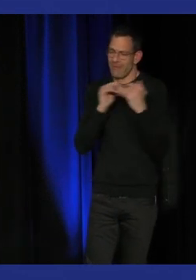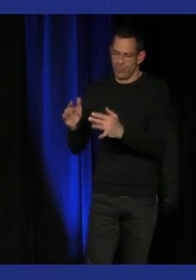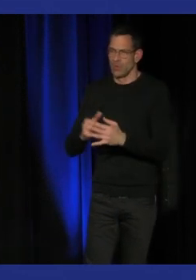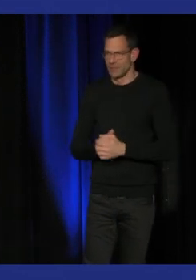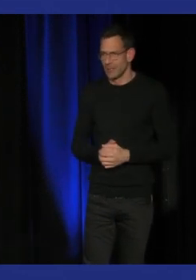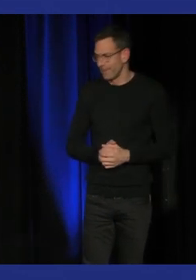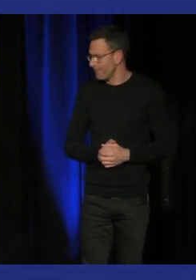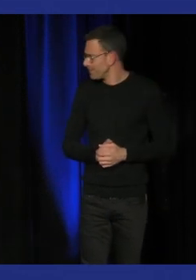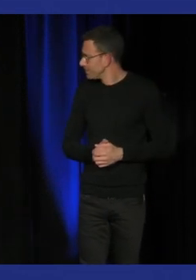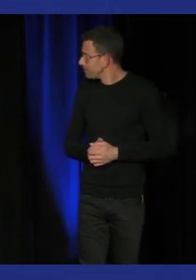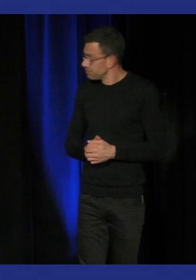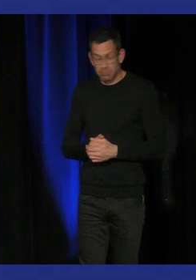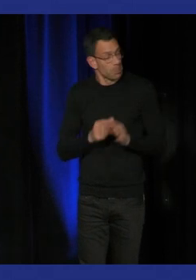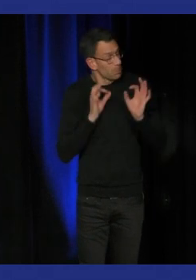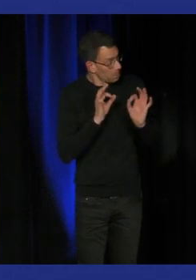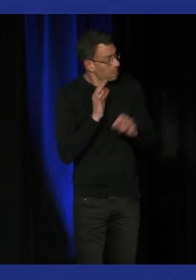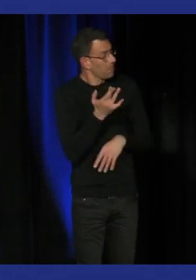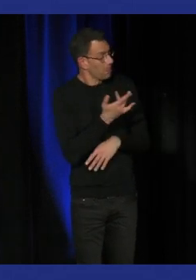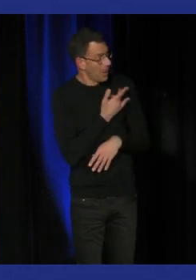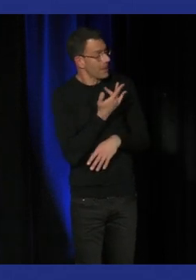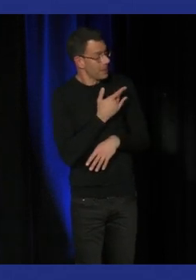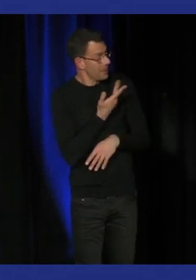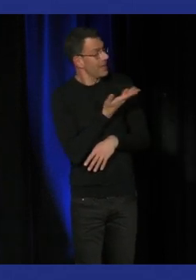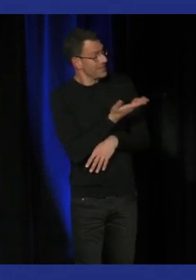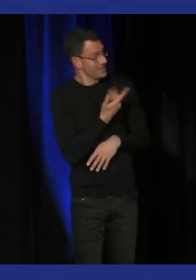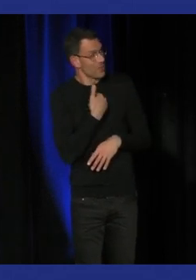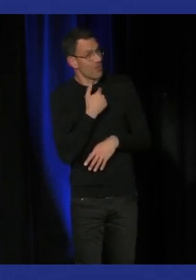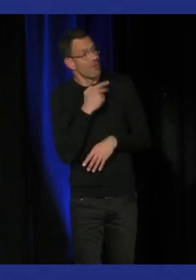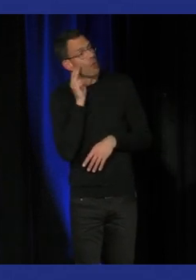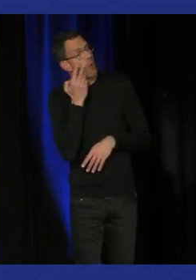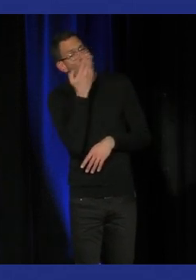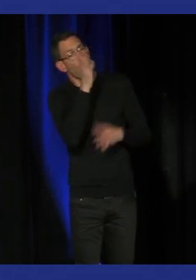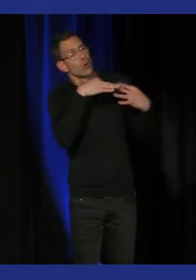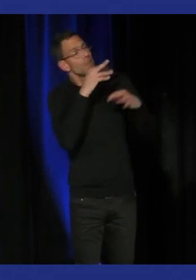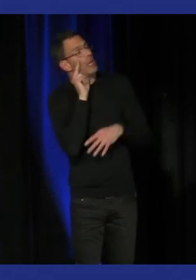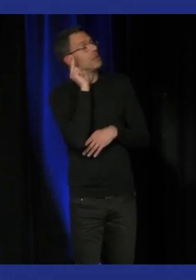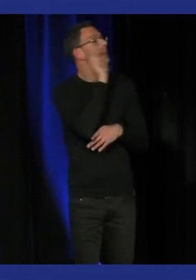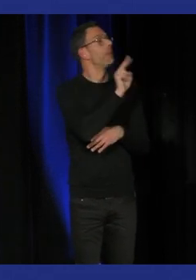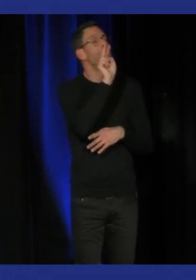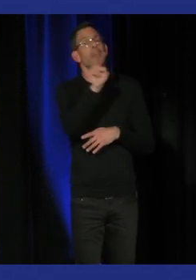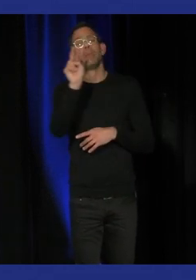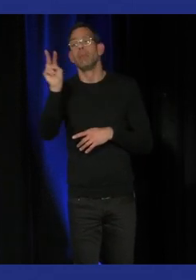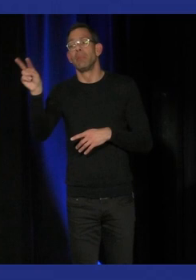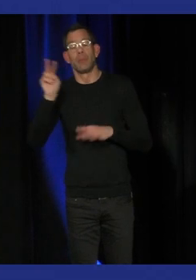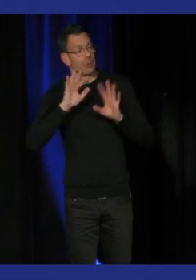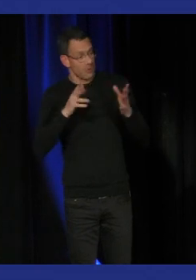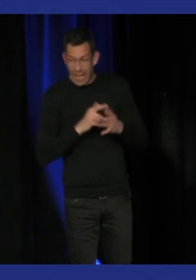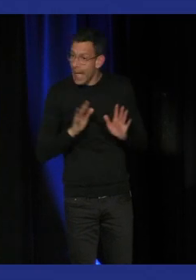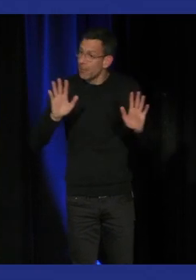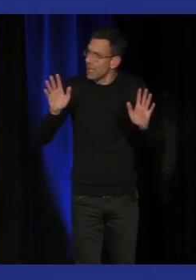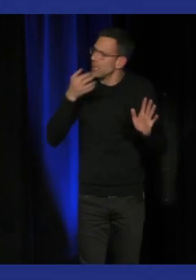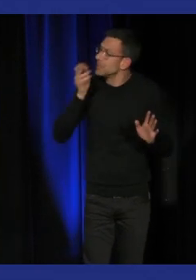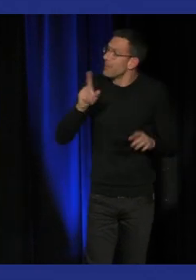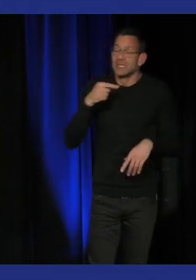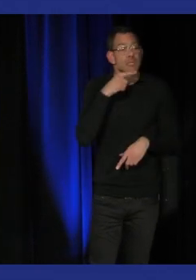Ouais, je trouve que c'est très intéressant ce que vous relevez sur aller voir ailleurs et voir aussi comment à l'étranger on peut... Sans pour autant dire que